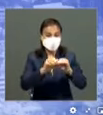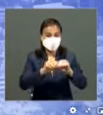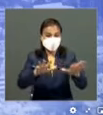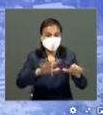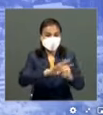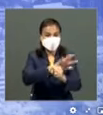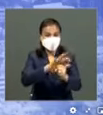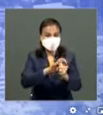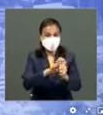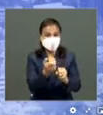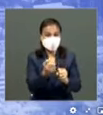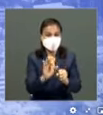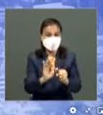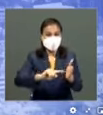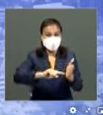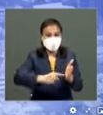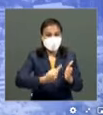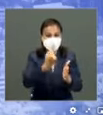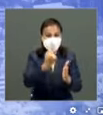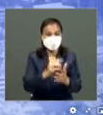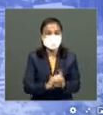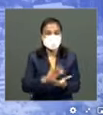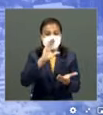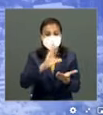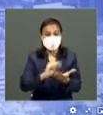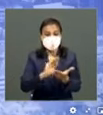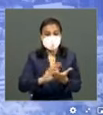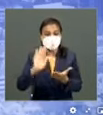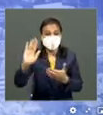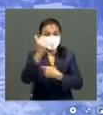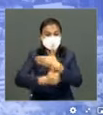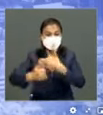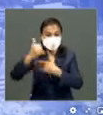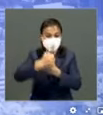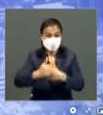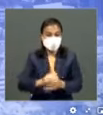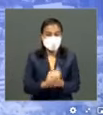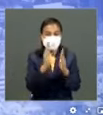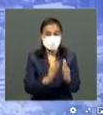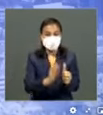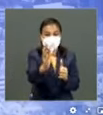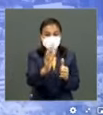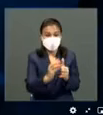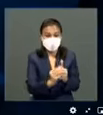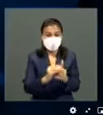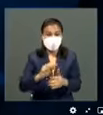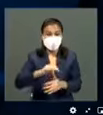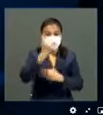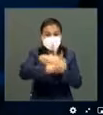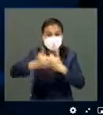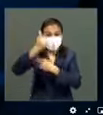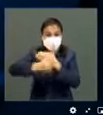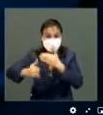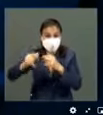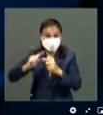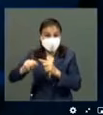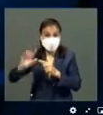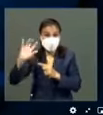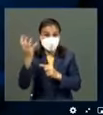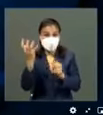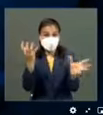เรามาเริ่มกันที่รายงานของต่างประเทศนะคะโดยยอดผู้ติดเชื้อรอบโลกนะคะใน24ชั่วโมง